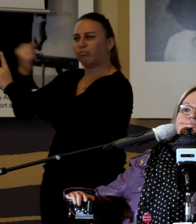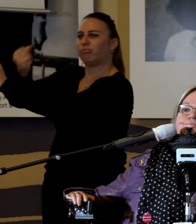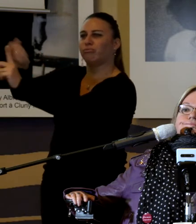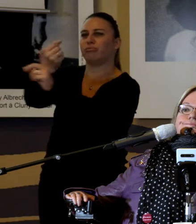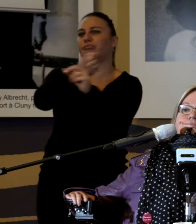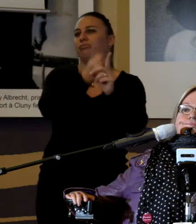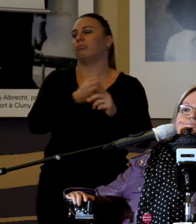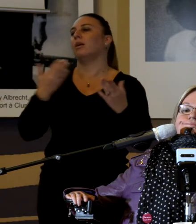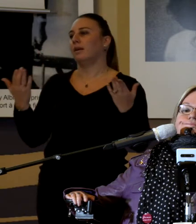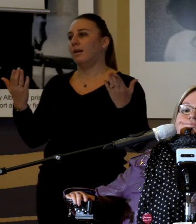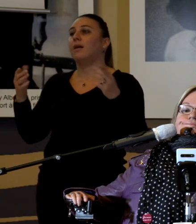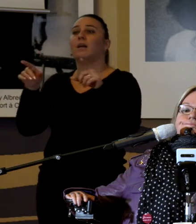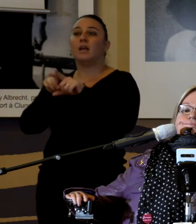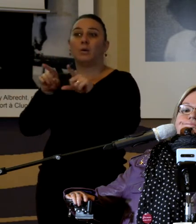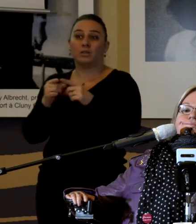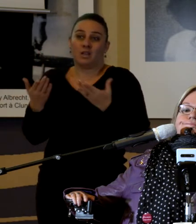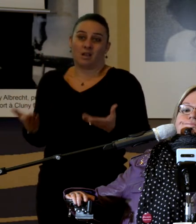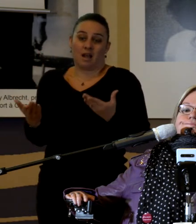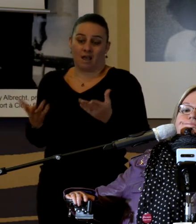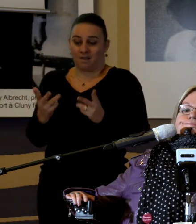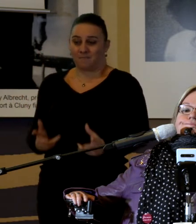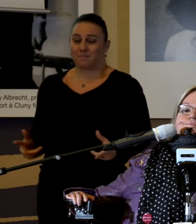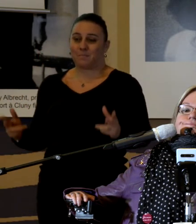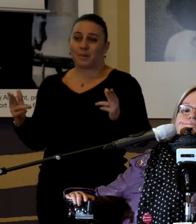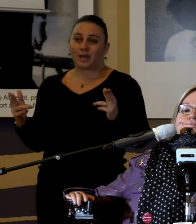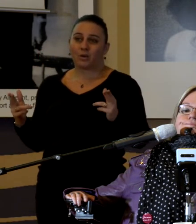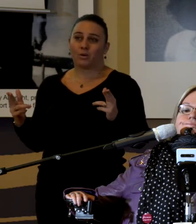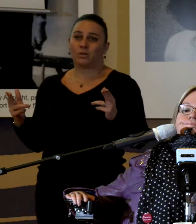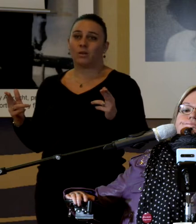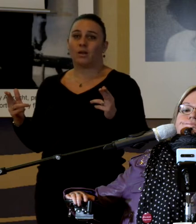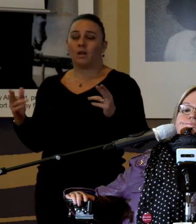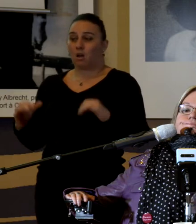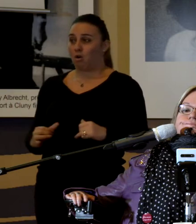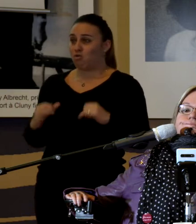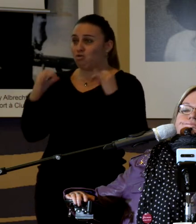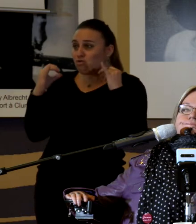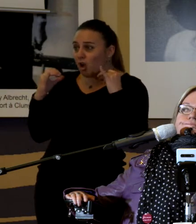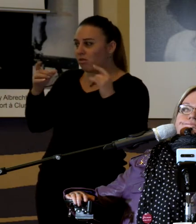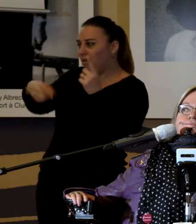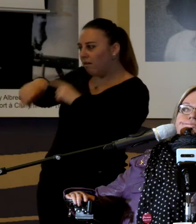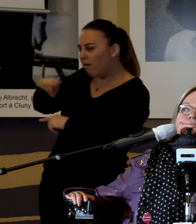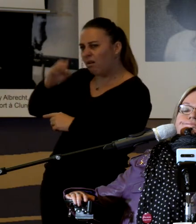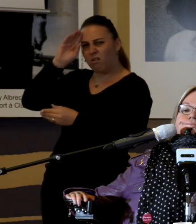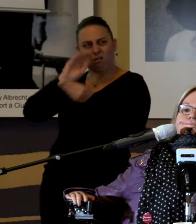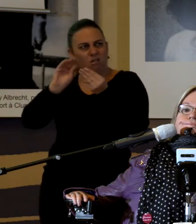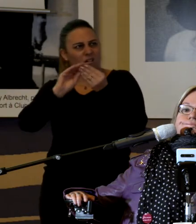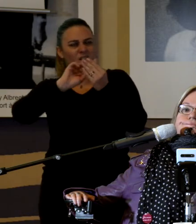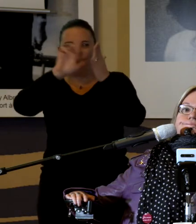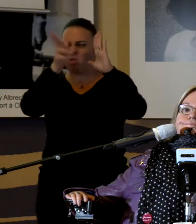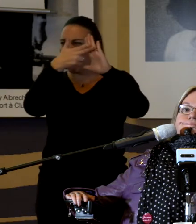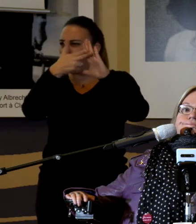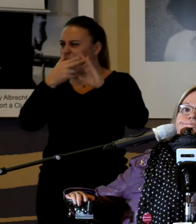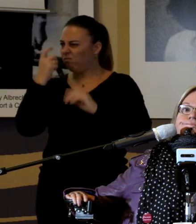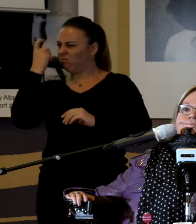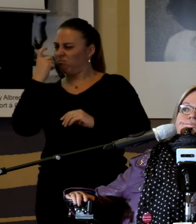bien sûr, en cette période où des jeunes générations questionnent l'imposition des normes, hein,